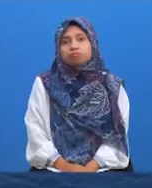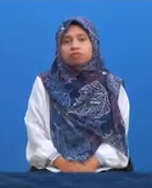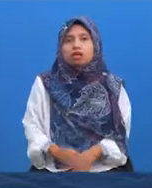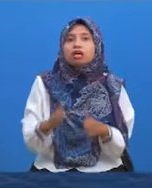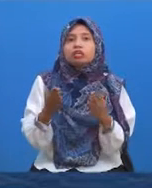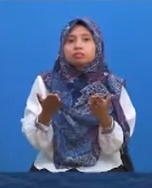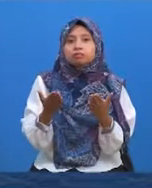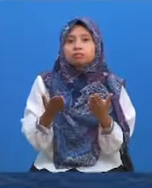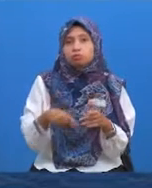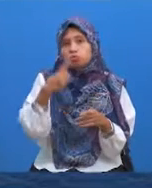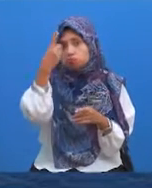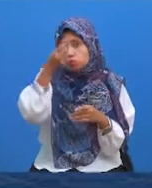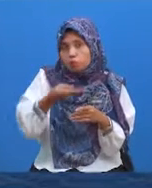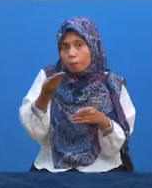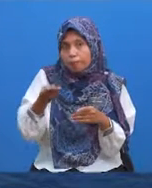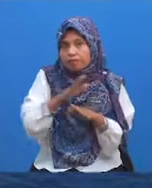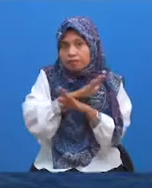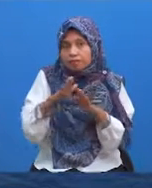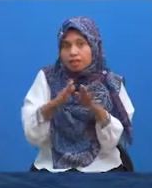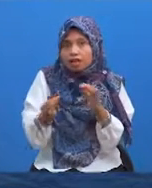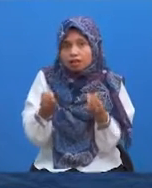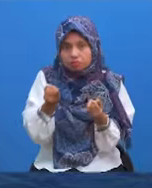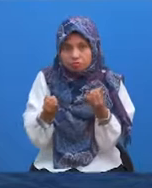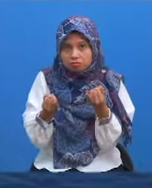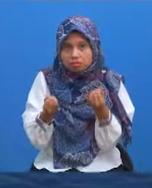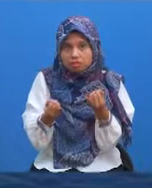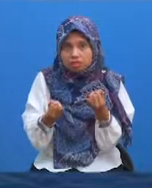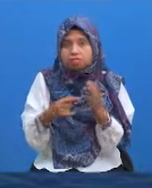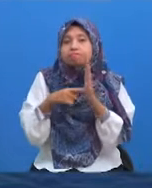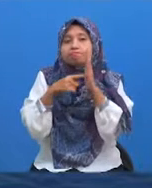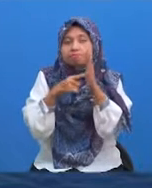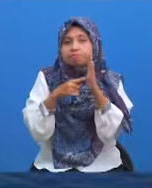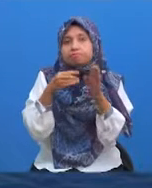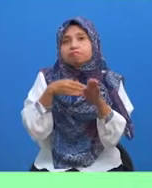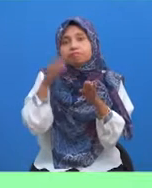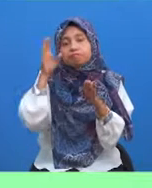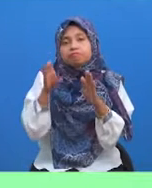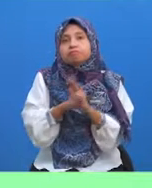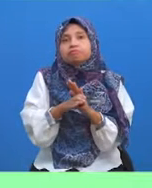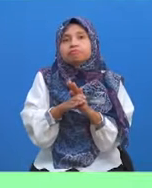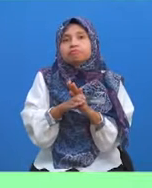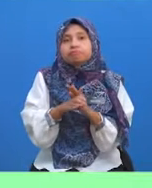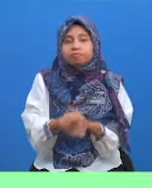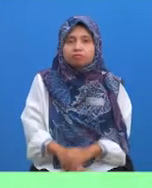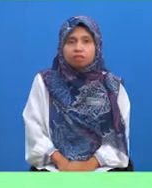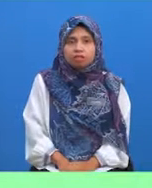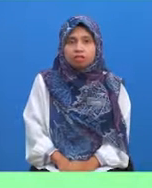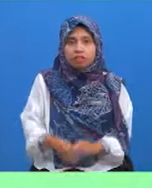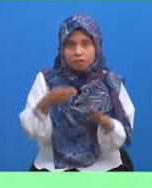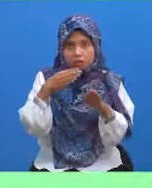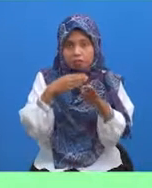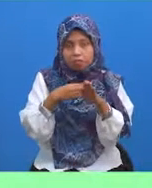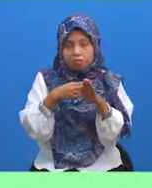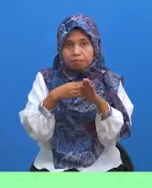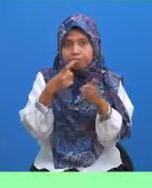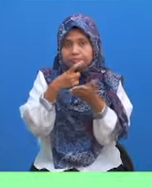manakala bagi baru panjai pengiraan ditunjukkan pada paparan skrin ini pada